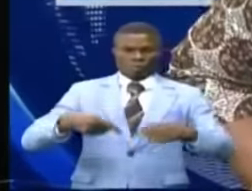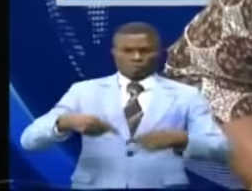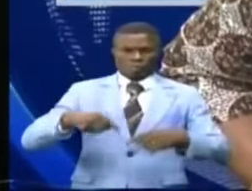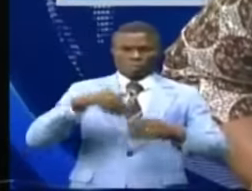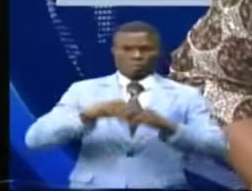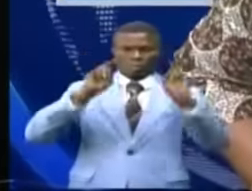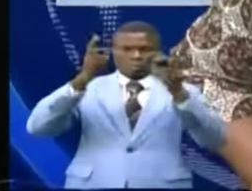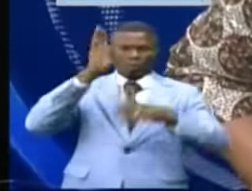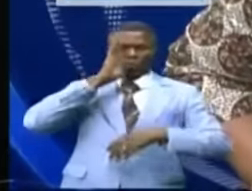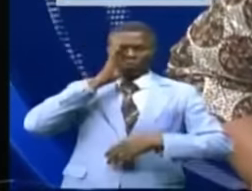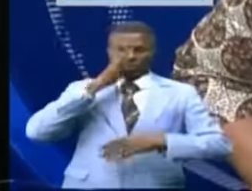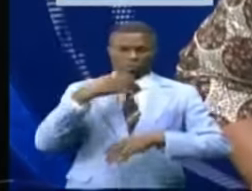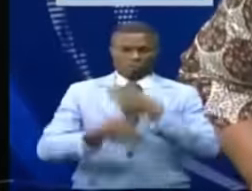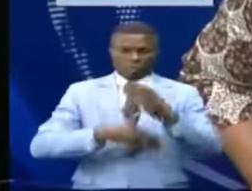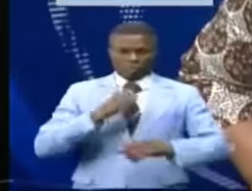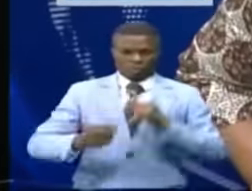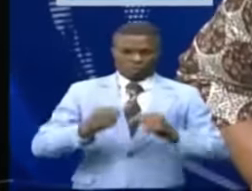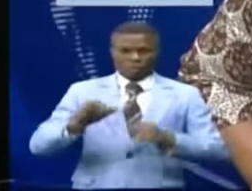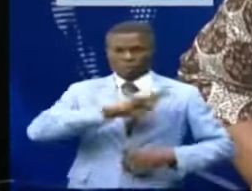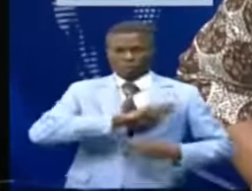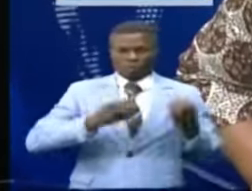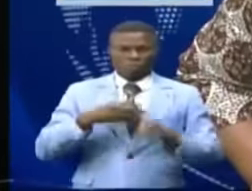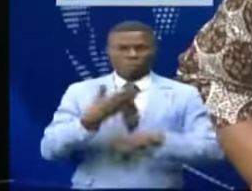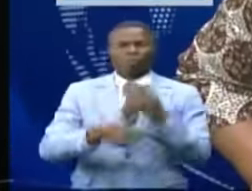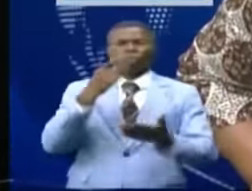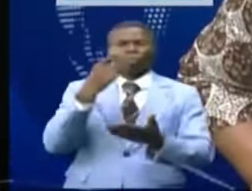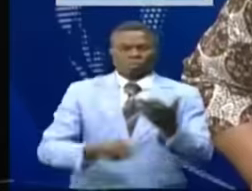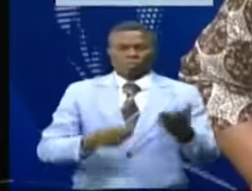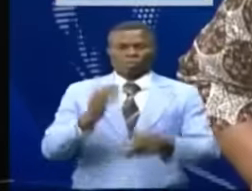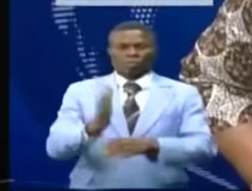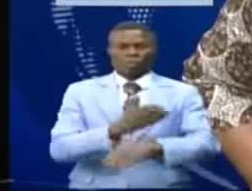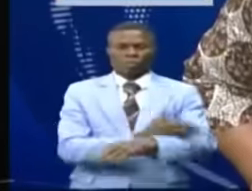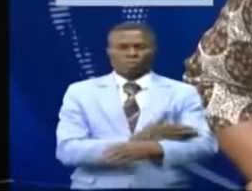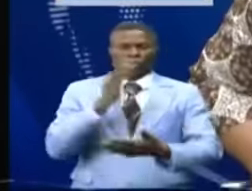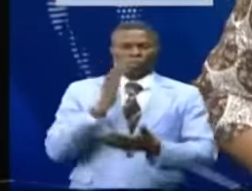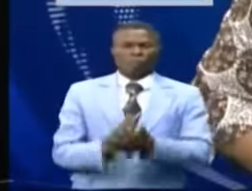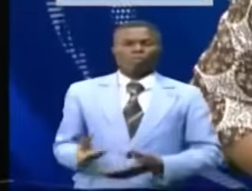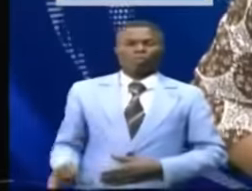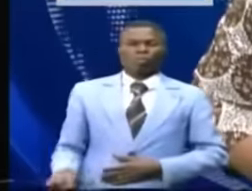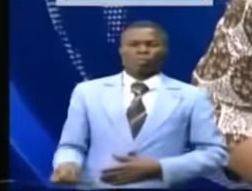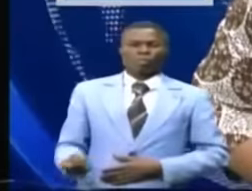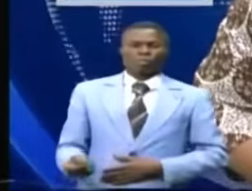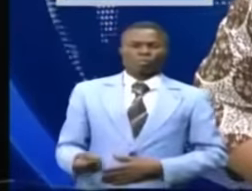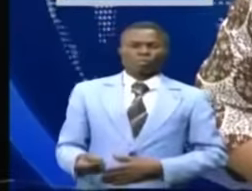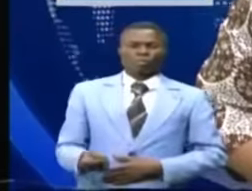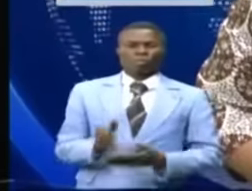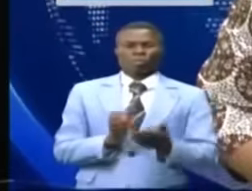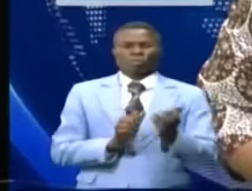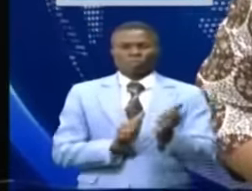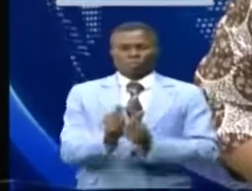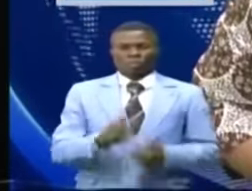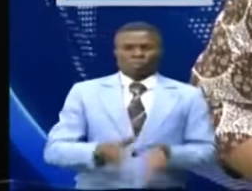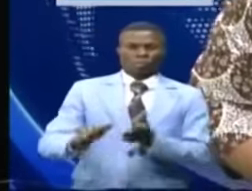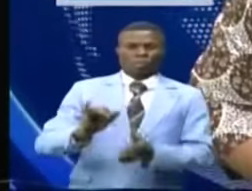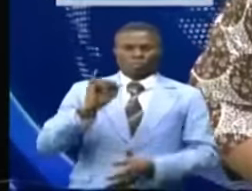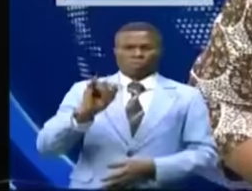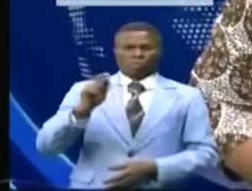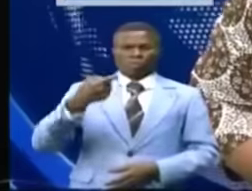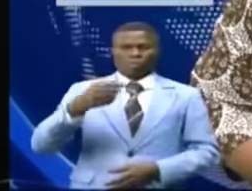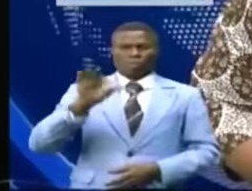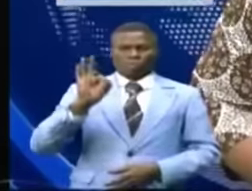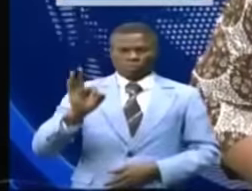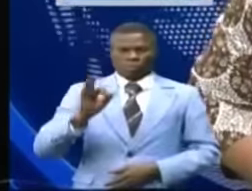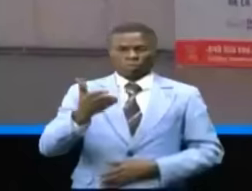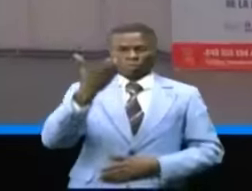vanté les efforts fournis par la République démocratique du Congo dans la lutte contre la corruption par le truchement de l'IGF. Yvette Makuntima.